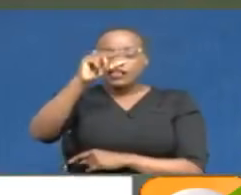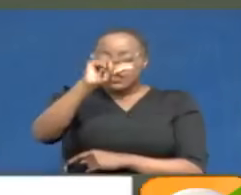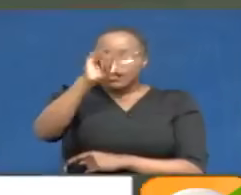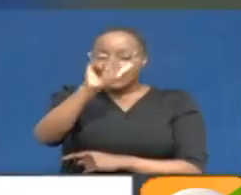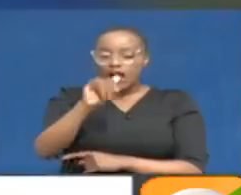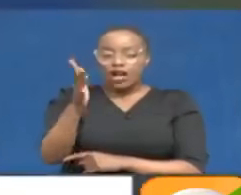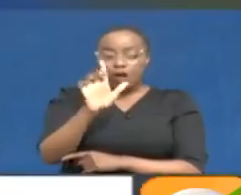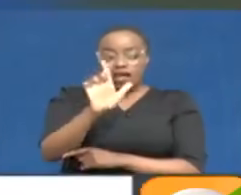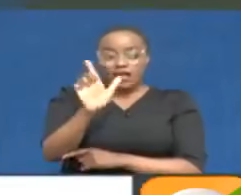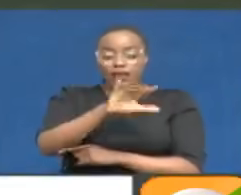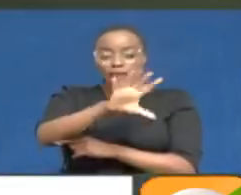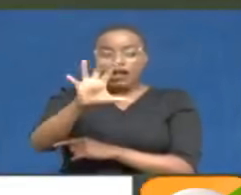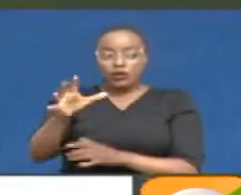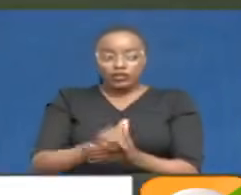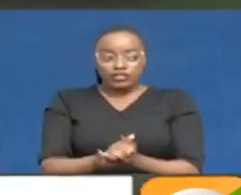Laikipia.